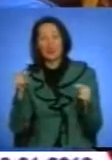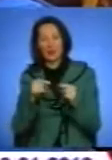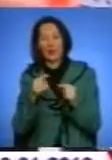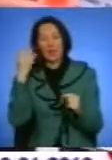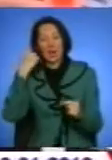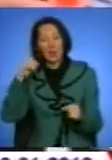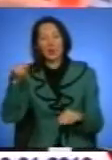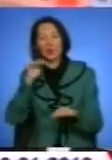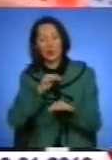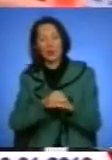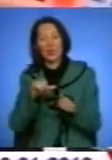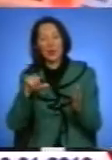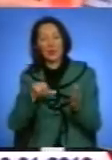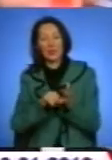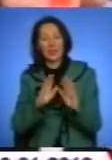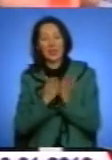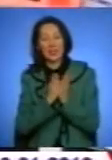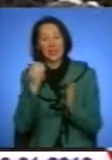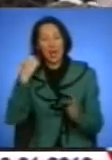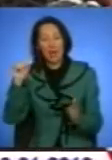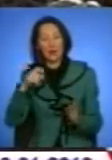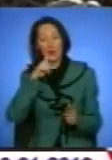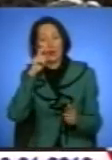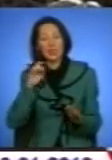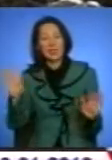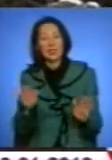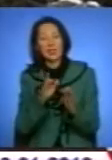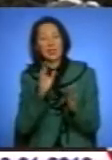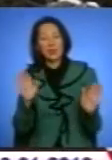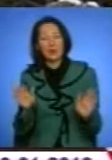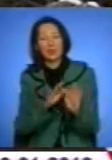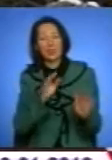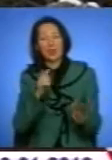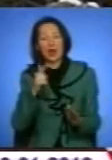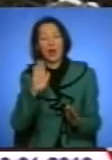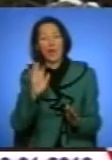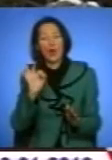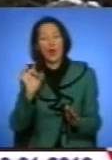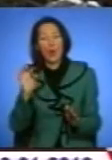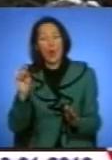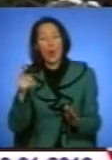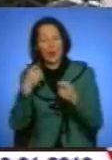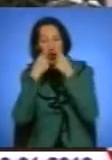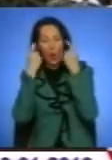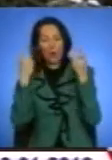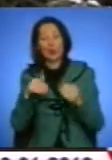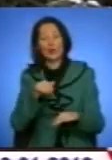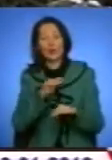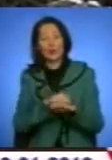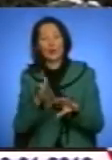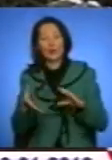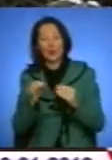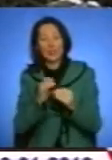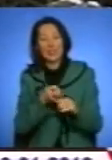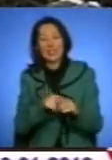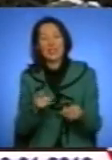Книги рекордів України співачка Уляна Воробей. Оголошую зафіксовані результати. Це